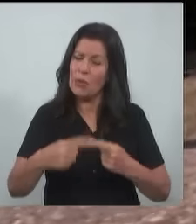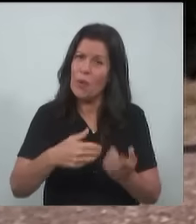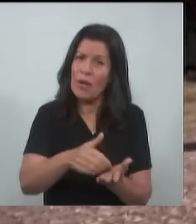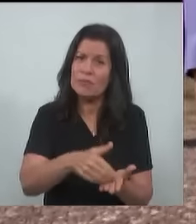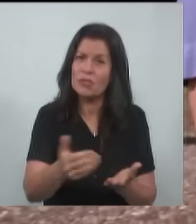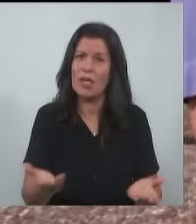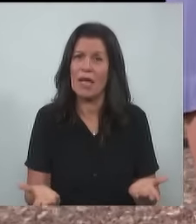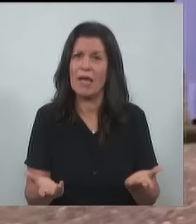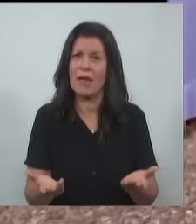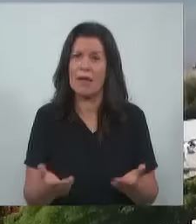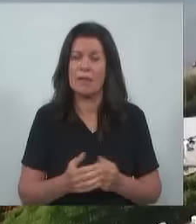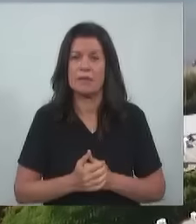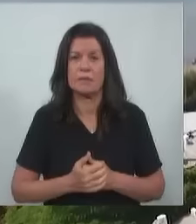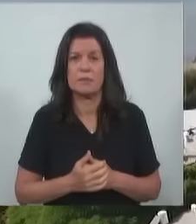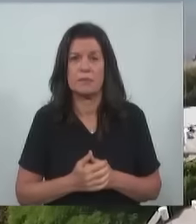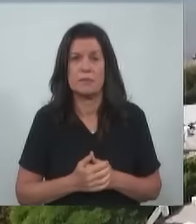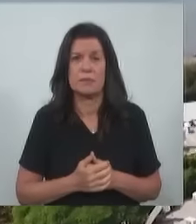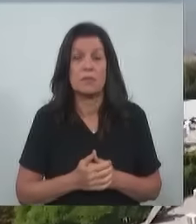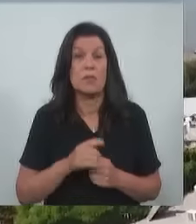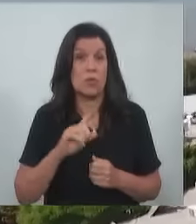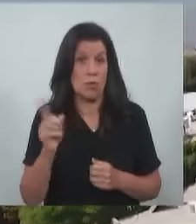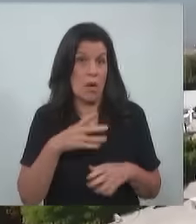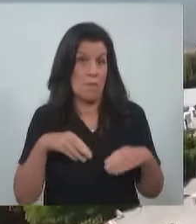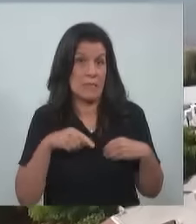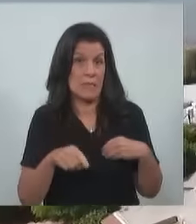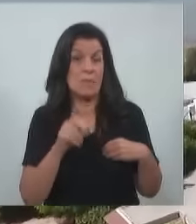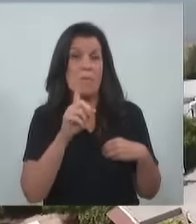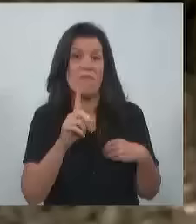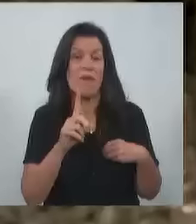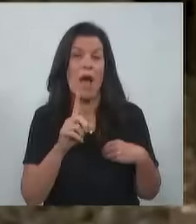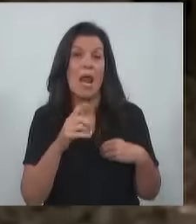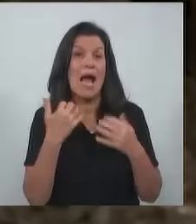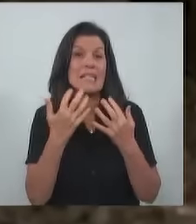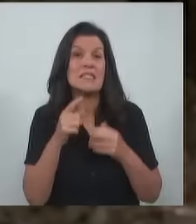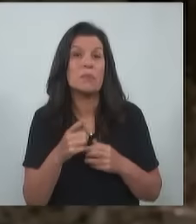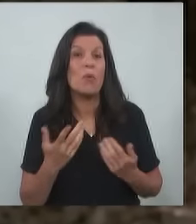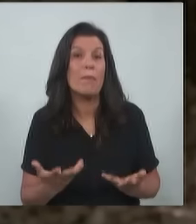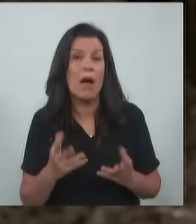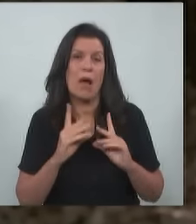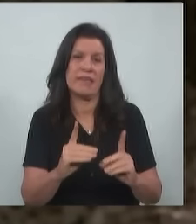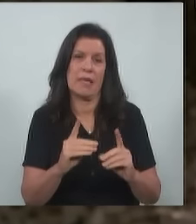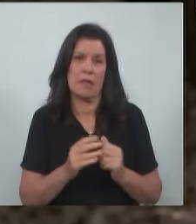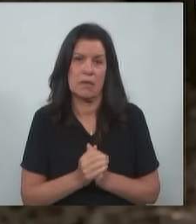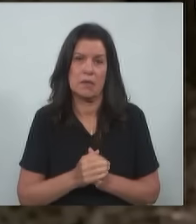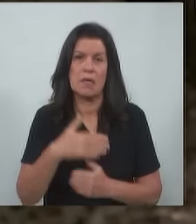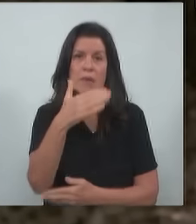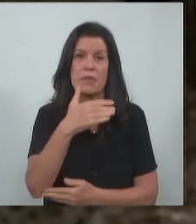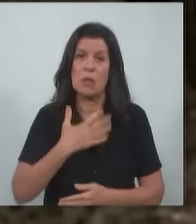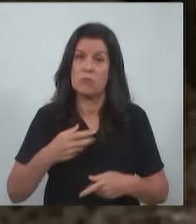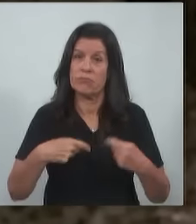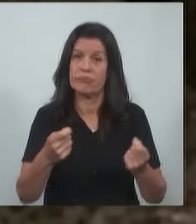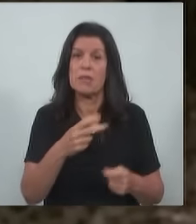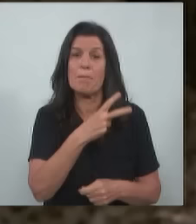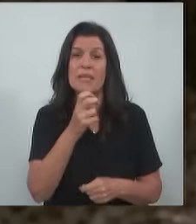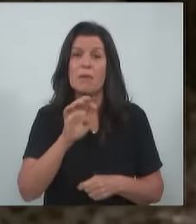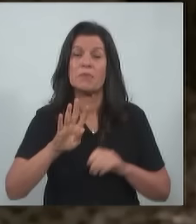על היעד הזה כולם מסכימים, אבל הסיפור הגדול הוא הדרך. המדינה רוצה לשווק 248 מגרשים